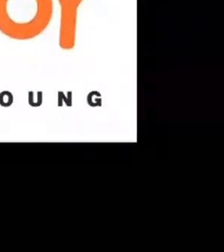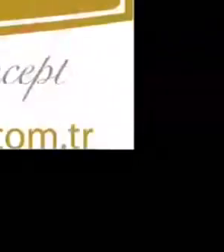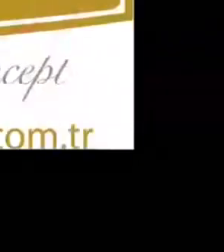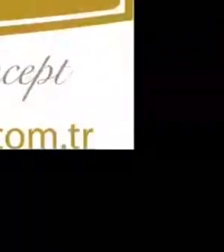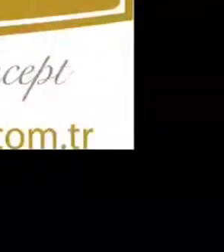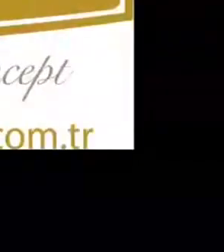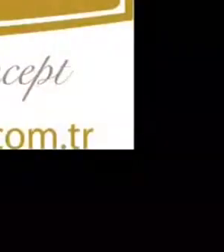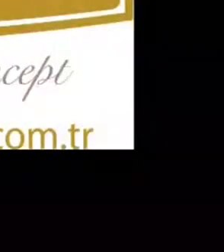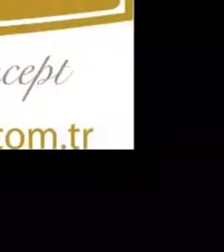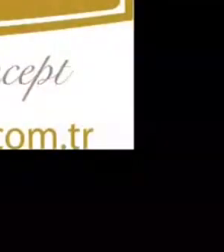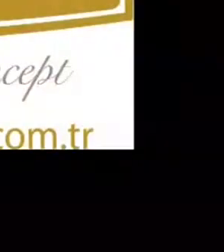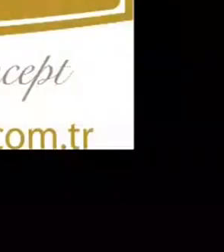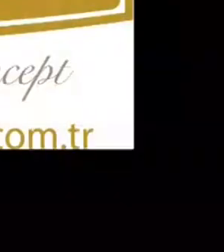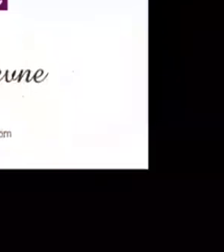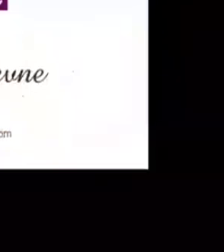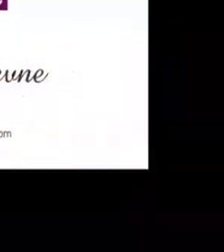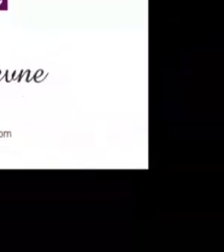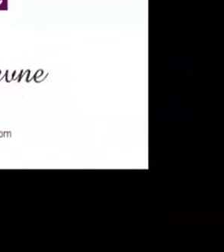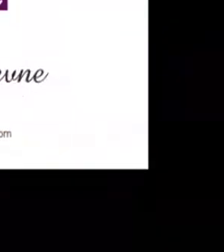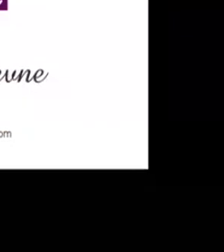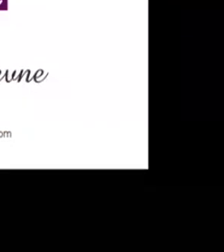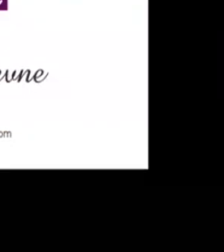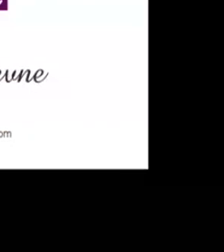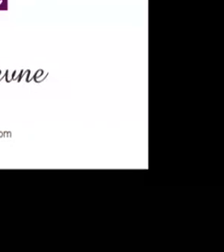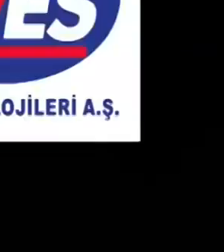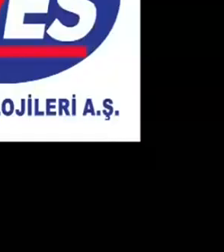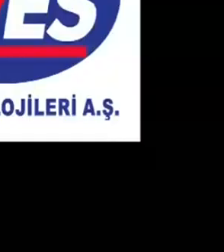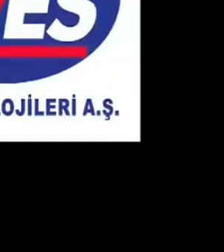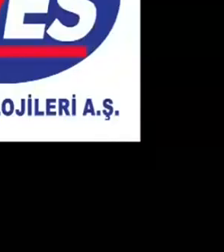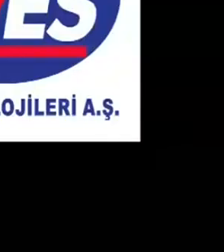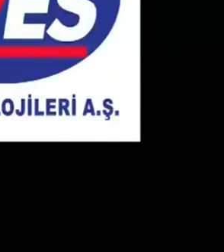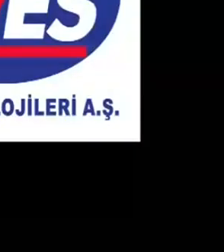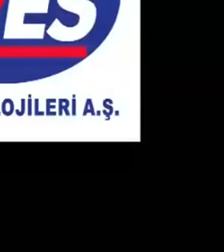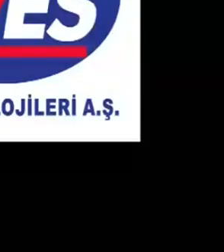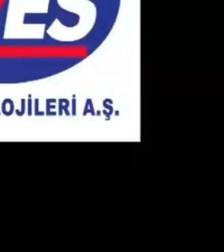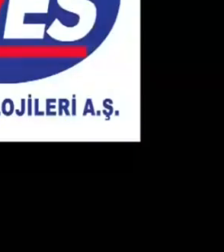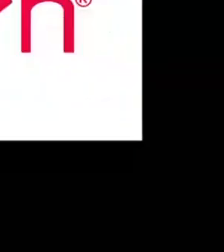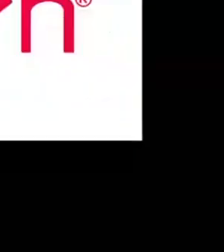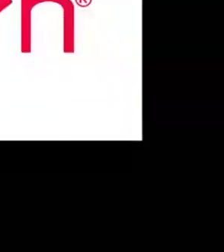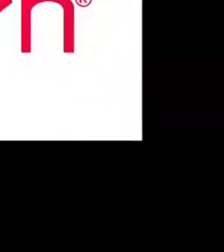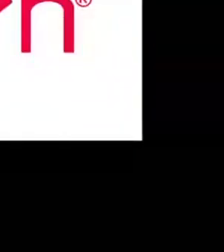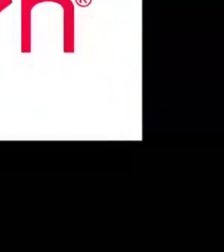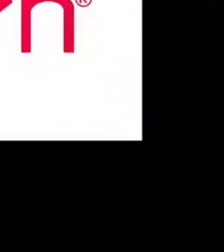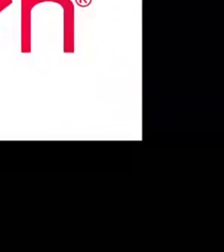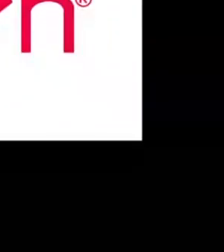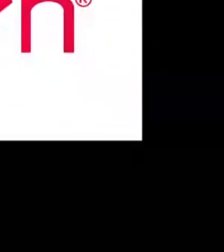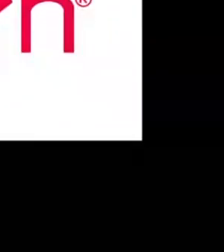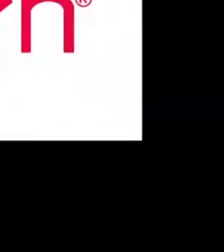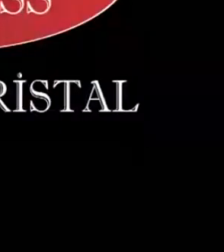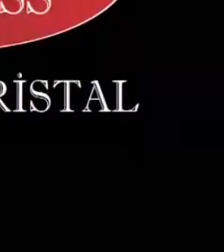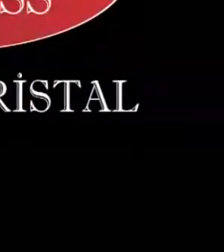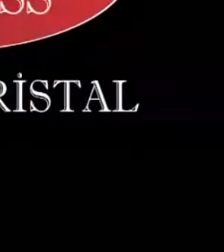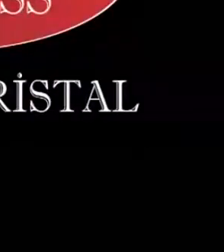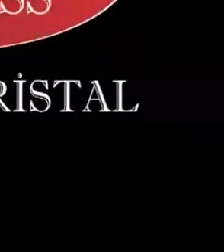koordinatör Cesur Taş, müzik Aydın Sarman, Burcu Güven, yapım koordinatörü Ömür Taş, finans koordinatörü Şule Güven